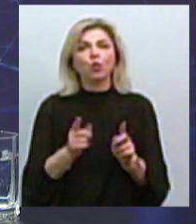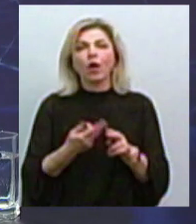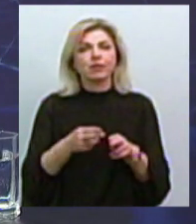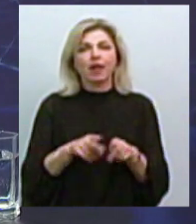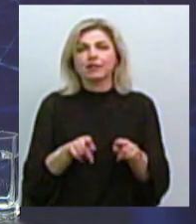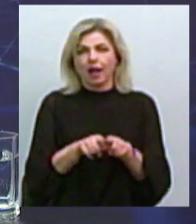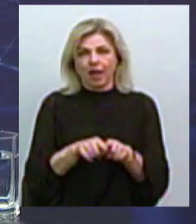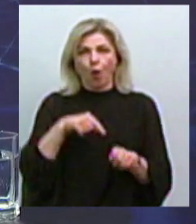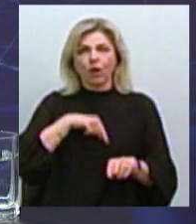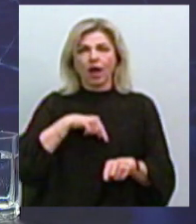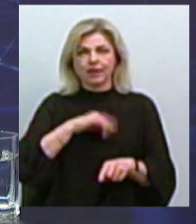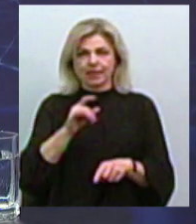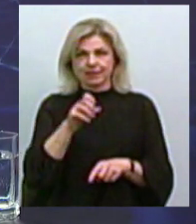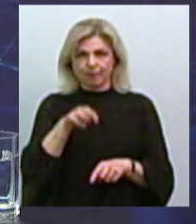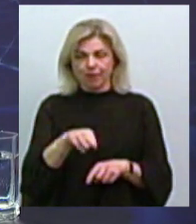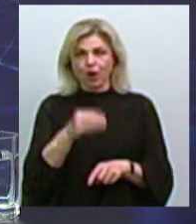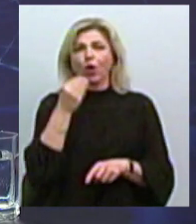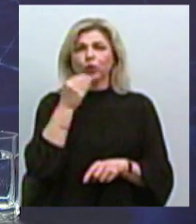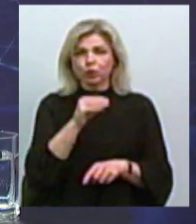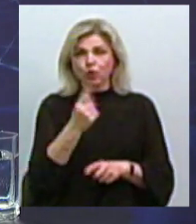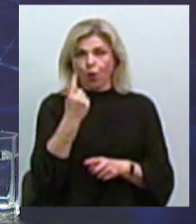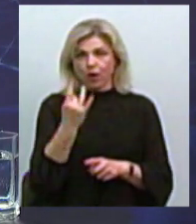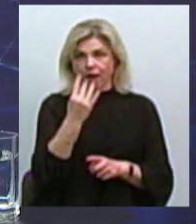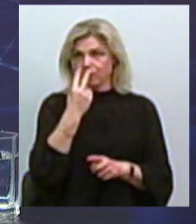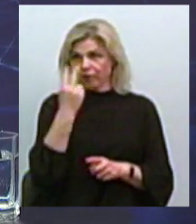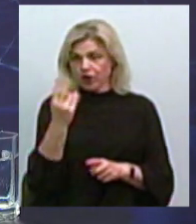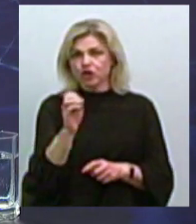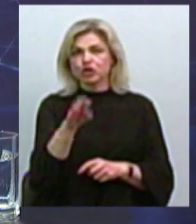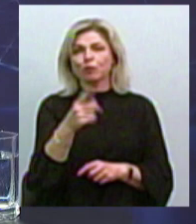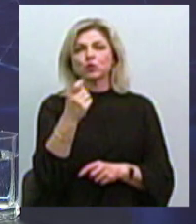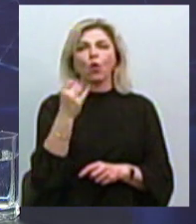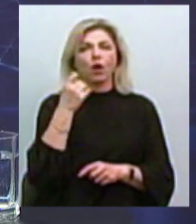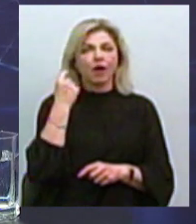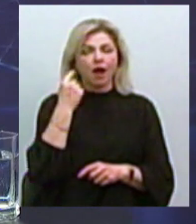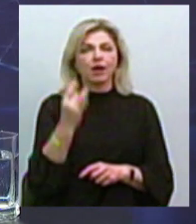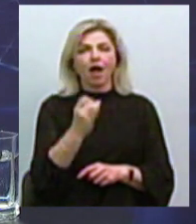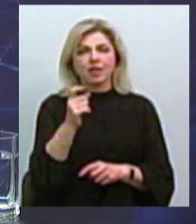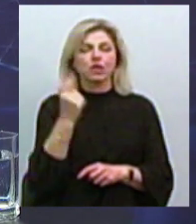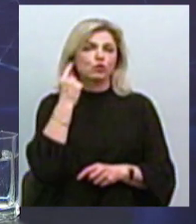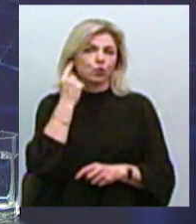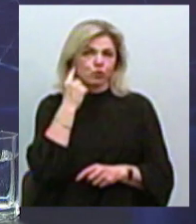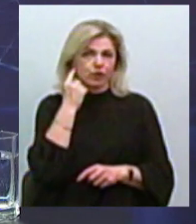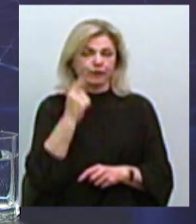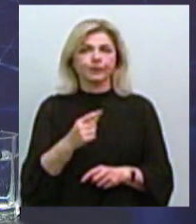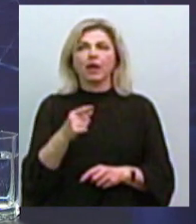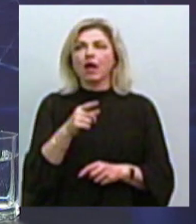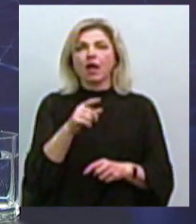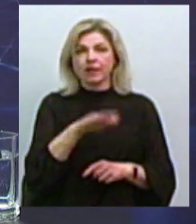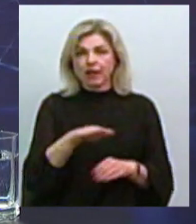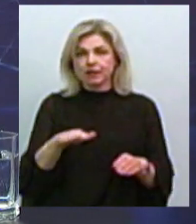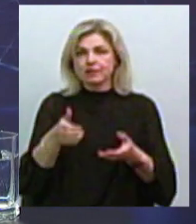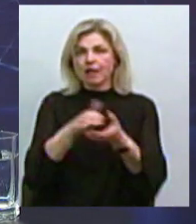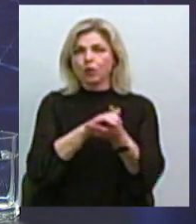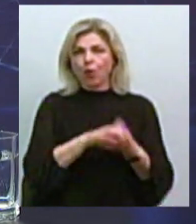Да? Тобто, як кажуть, краще один раз побачити, аніж 100 раз почути. Да? Вони знайомляться з побутом цієї військової частини.